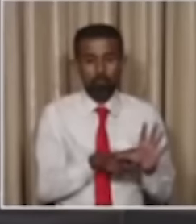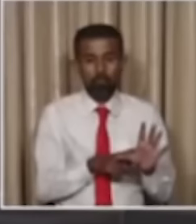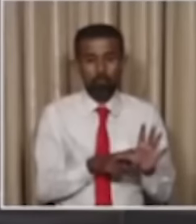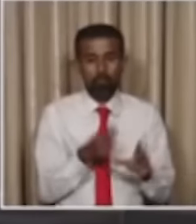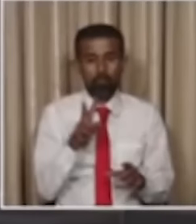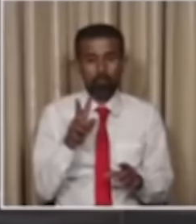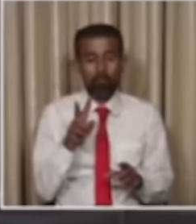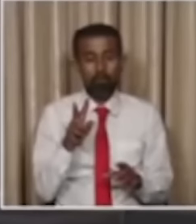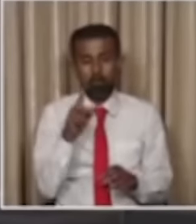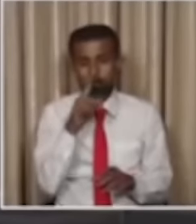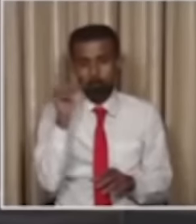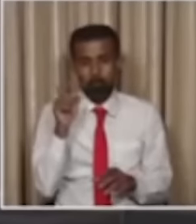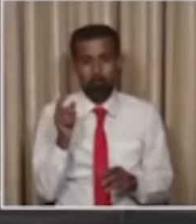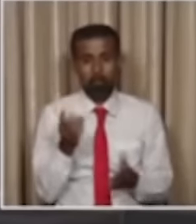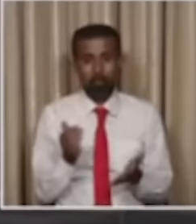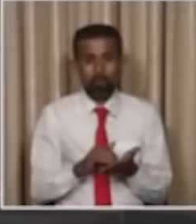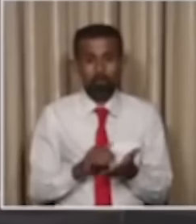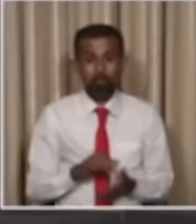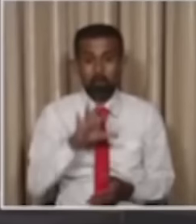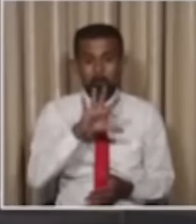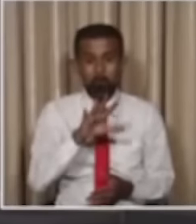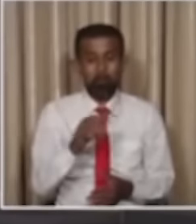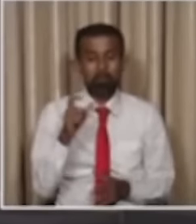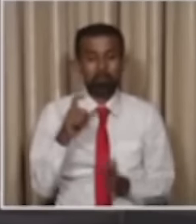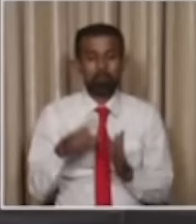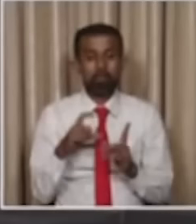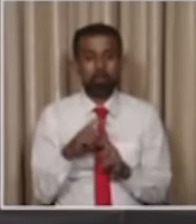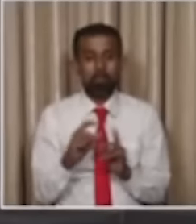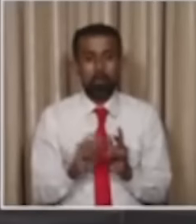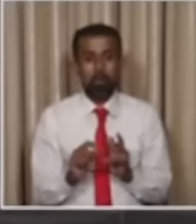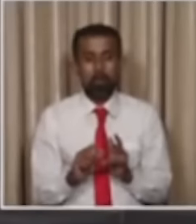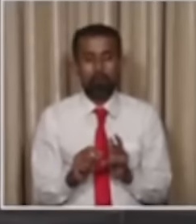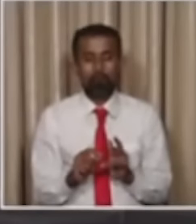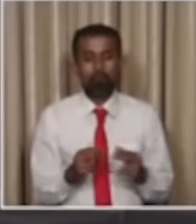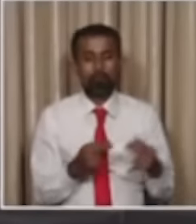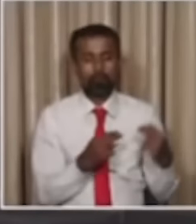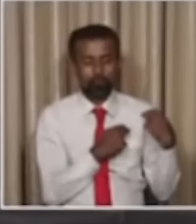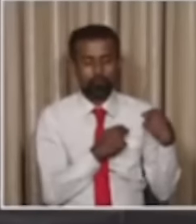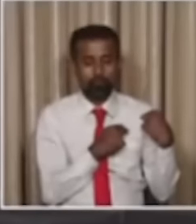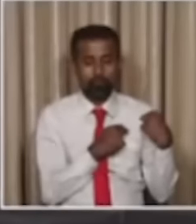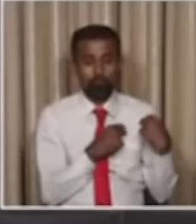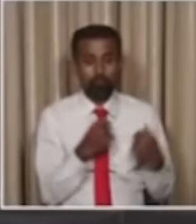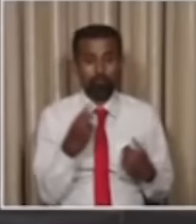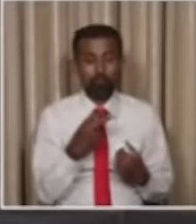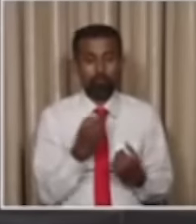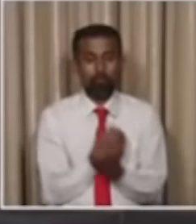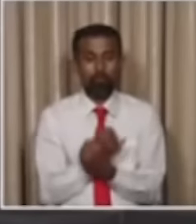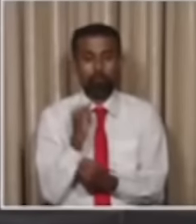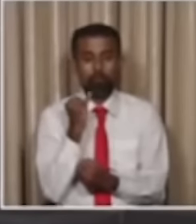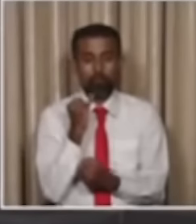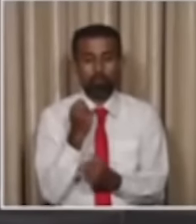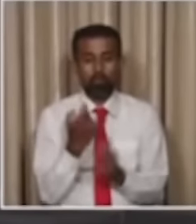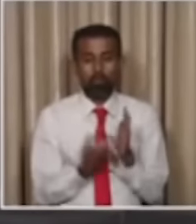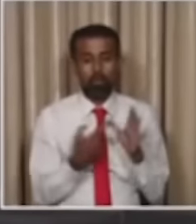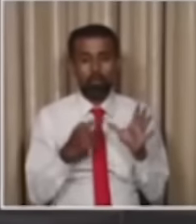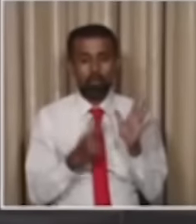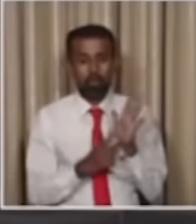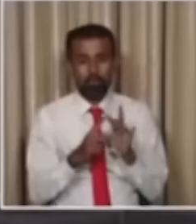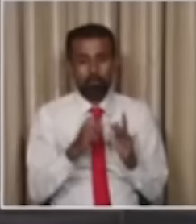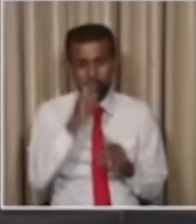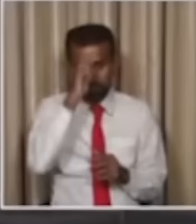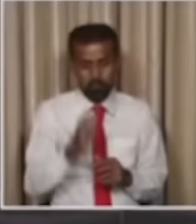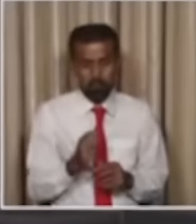2019-12 දක්වා අවස්ථා පහකදී එවකට අපරාධ පරීක්ෂණ දෙපාර්තමේන්තු භාර ජ්‍යෙෂ්ඨ නියෝජ්‍ය පොලිස්පතිවරයා වූ රවි සෙනවිරත්න මහතා